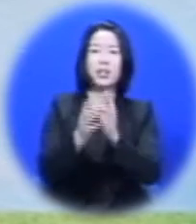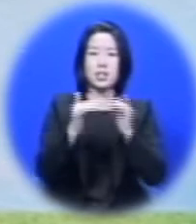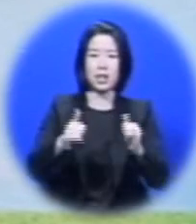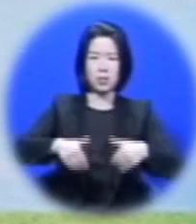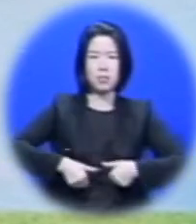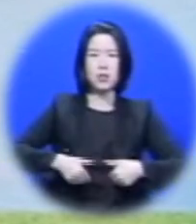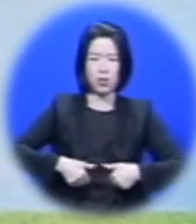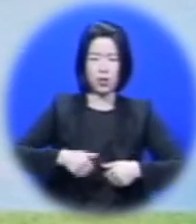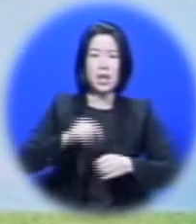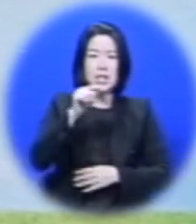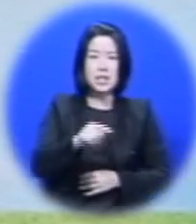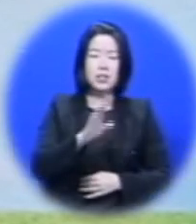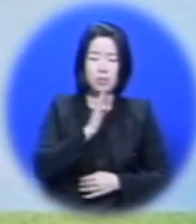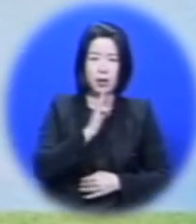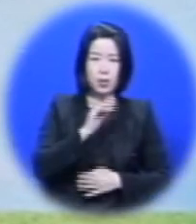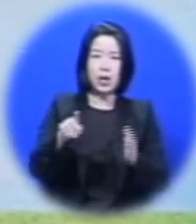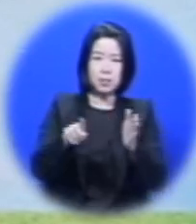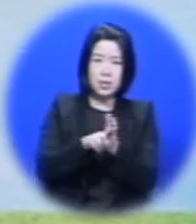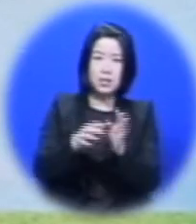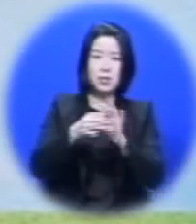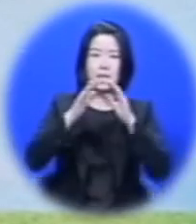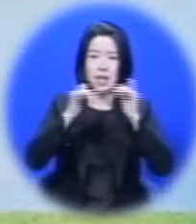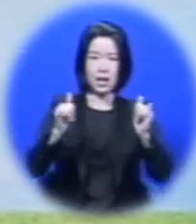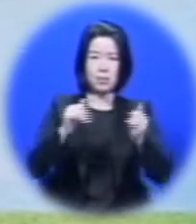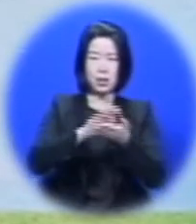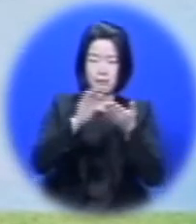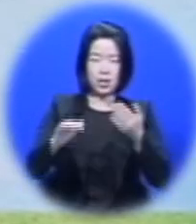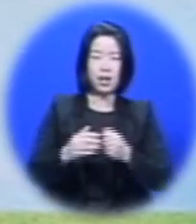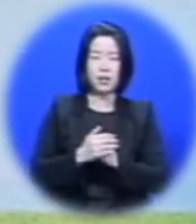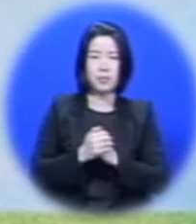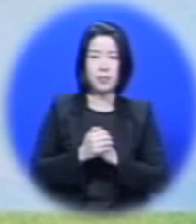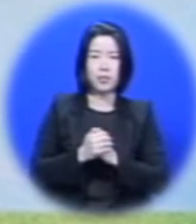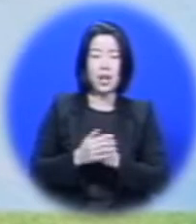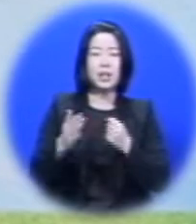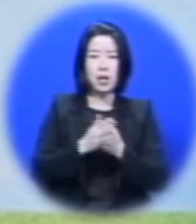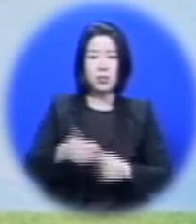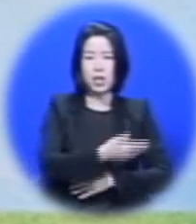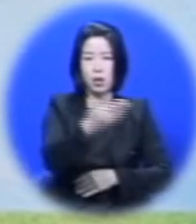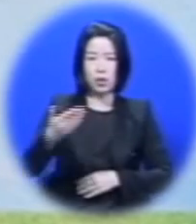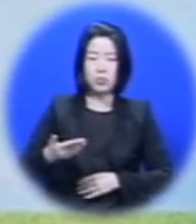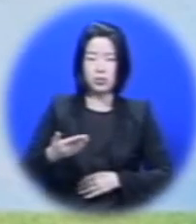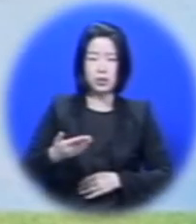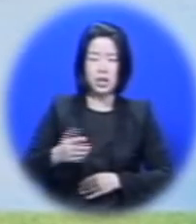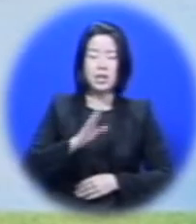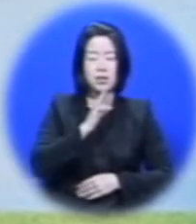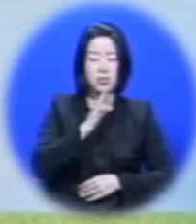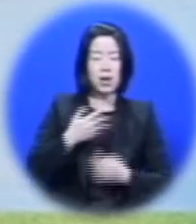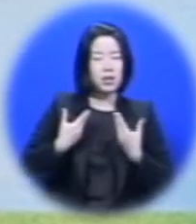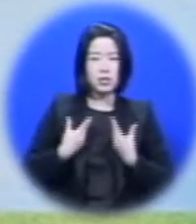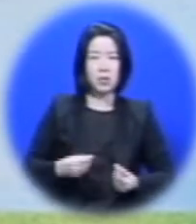필요하다. 이것이 바로 믿음의 사람인 거예요. 그러므로 여러분, 정말